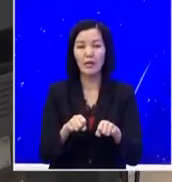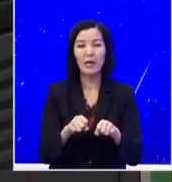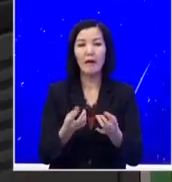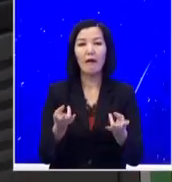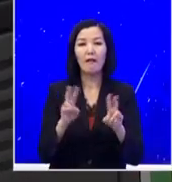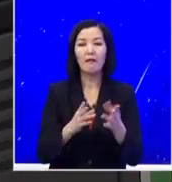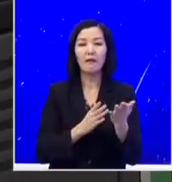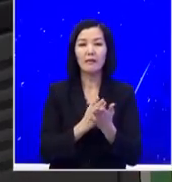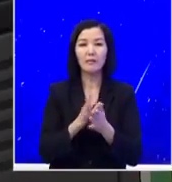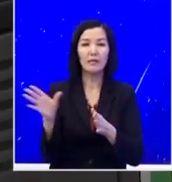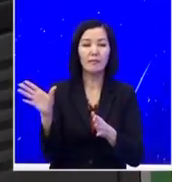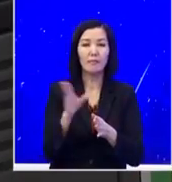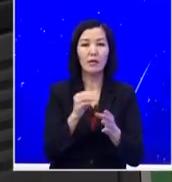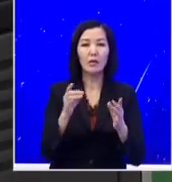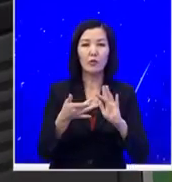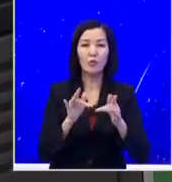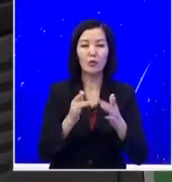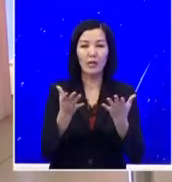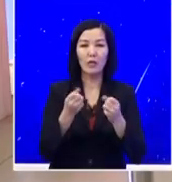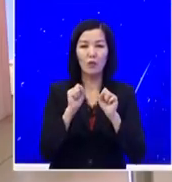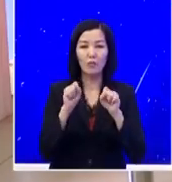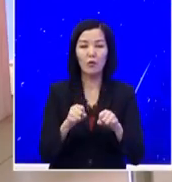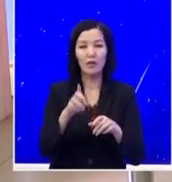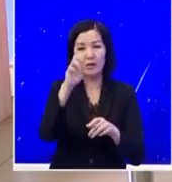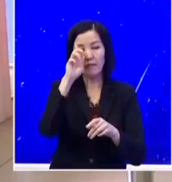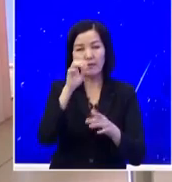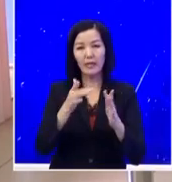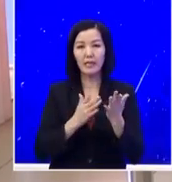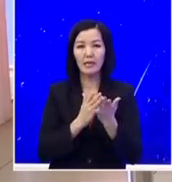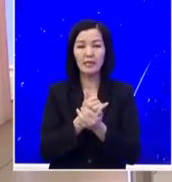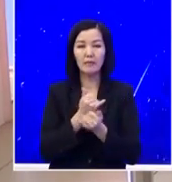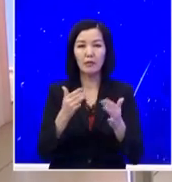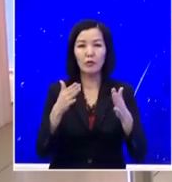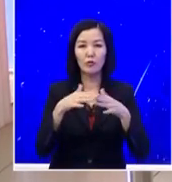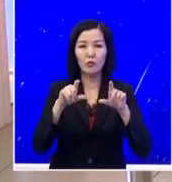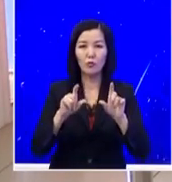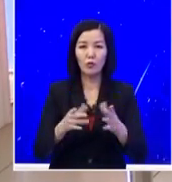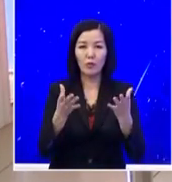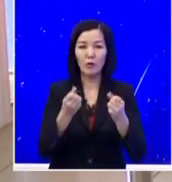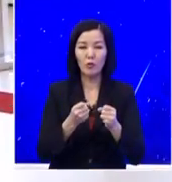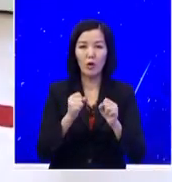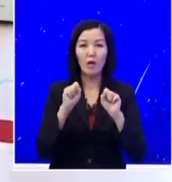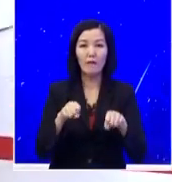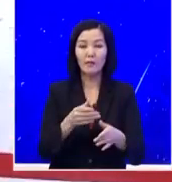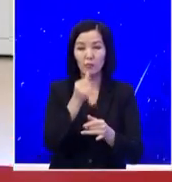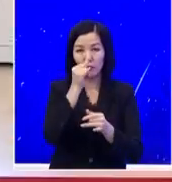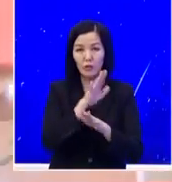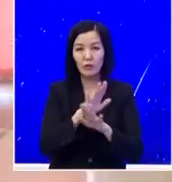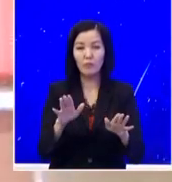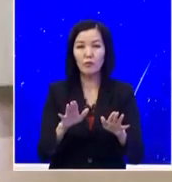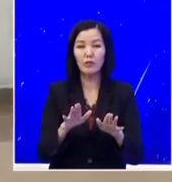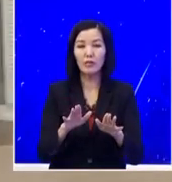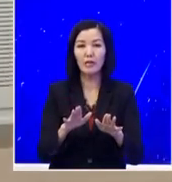Қалған қызметтердің барлығын онлайн алуға болады. Ал мемлекеттік қызметтерді үйде отырып алуға мүмкіндігі жоқ азаматтар арнайы